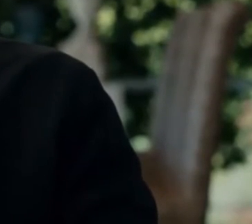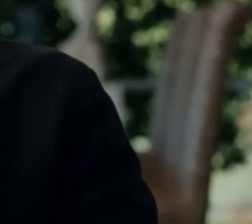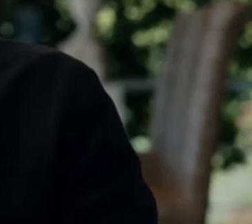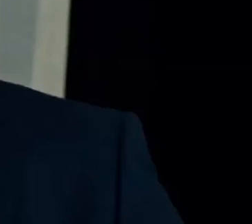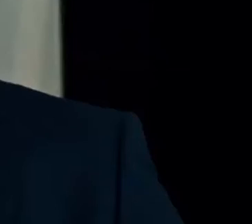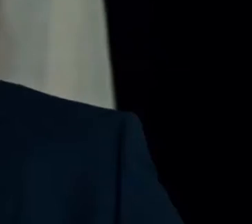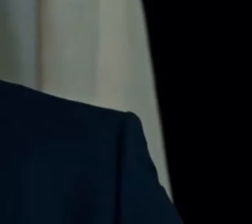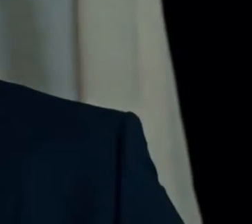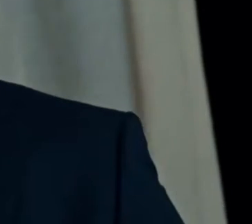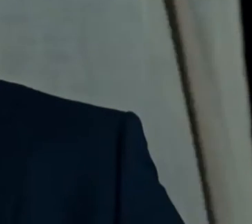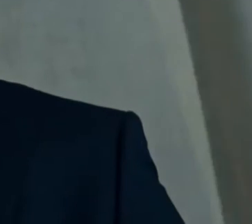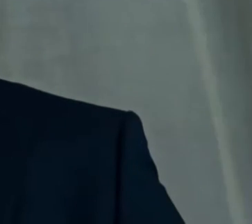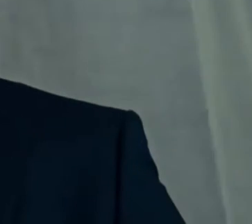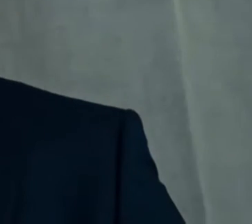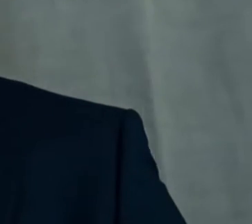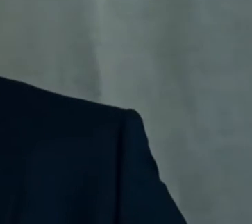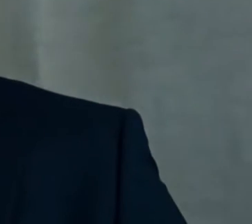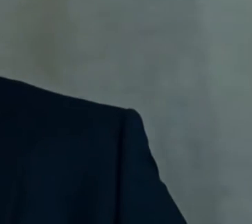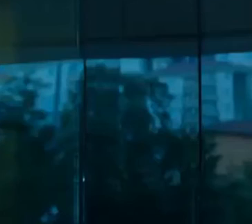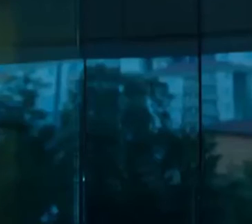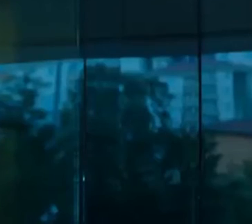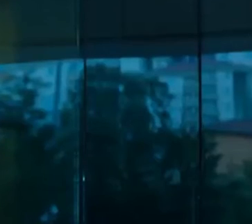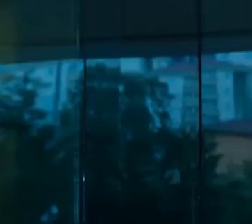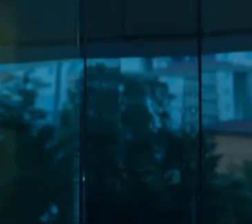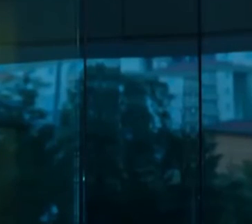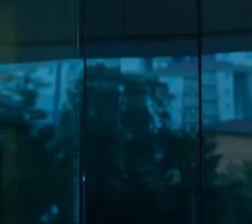Andre parmaklarını taraklayıp çözdü, düşünüyor.